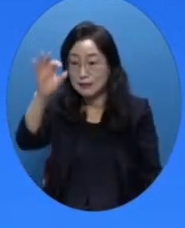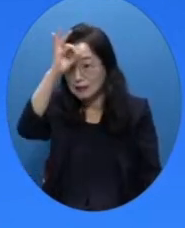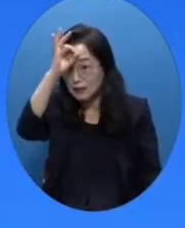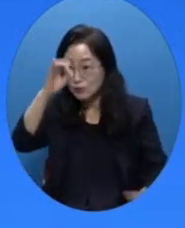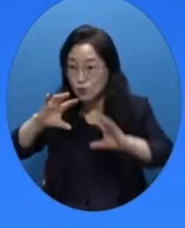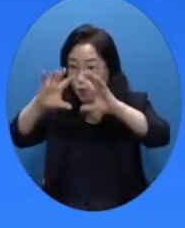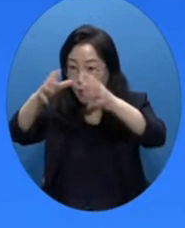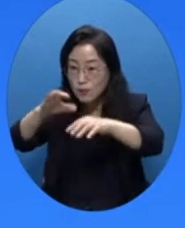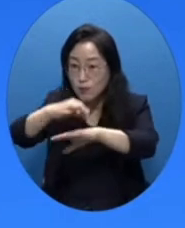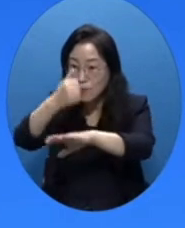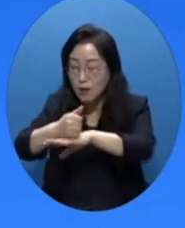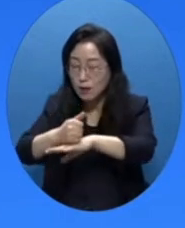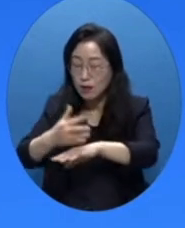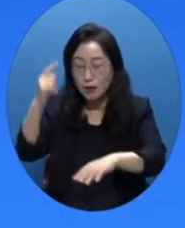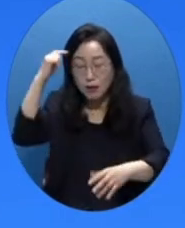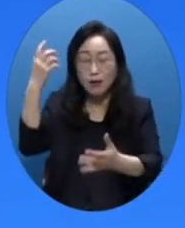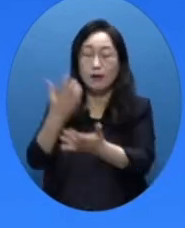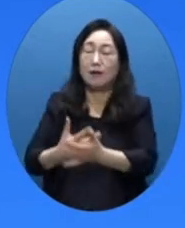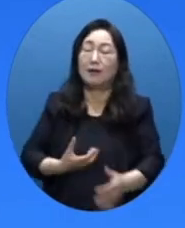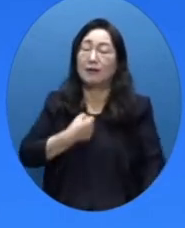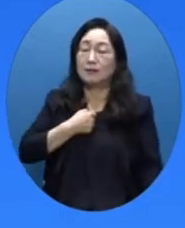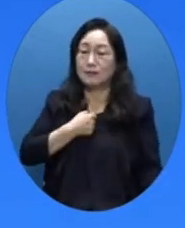충격을 받고